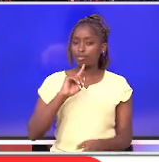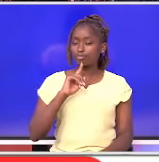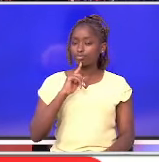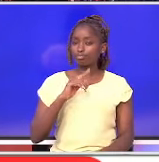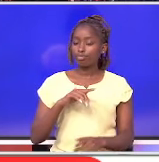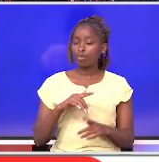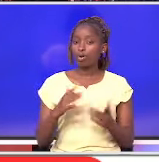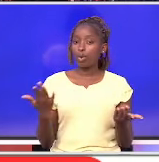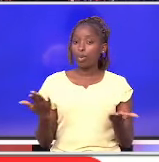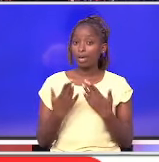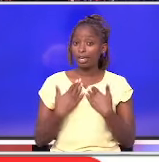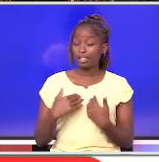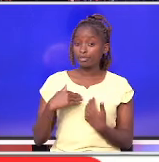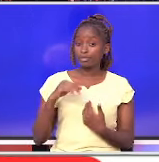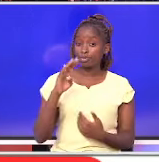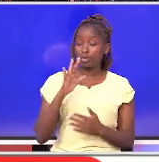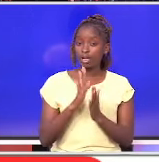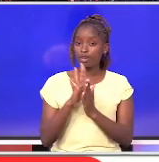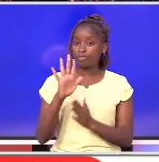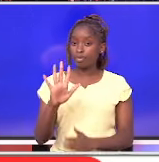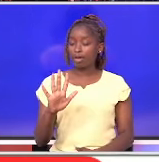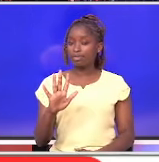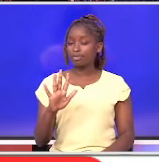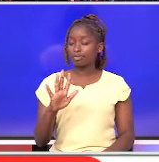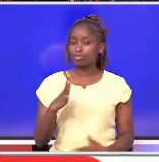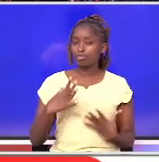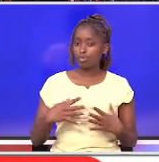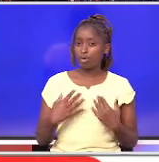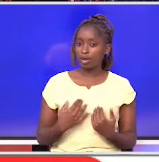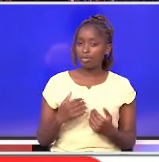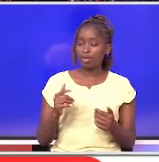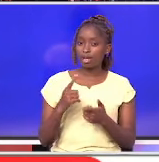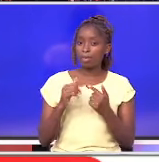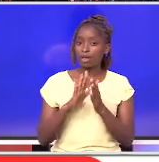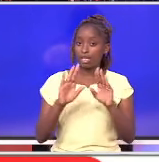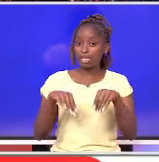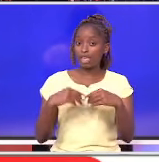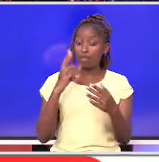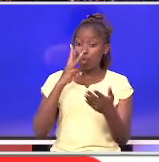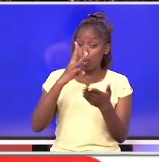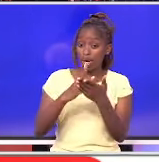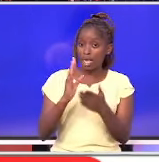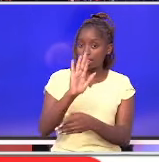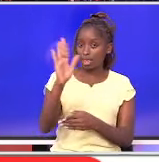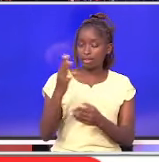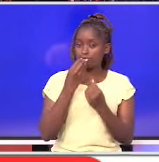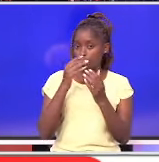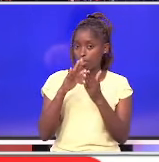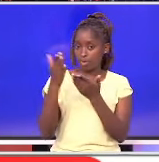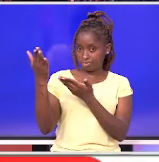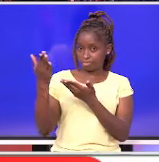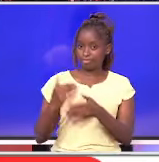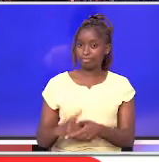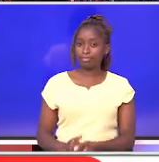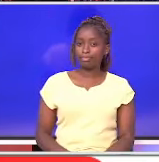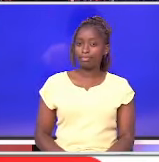shahidi wanne na watano walijitokeza kutoa ushahidi dhidi yao. Chichi Josephine anaarifu zaidi.